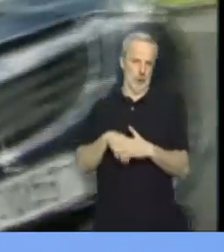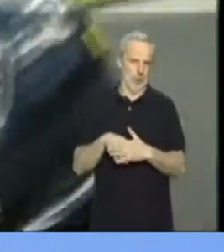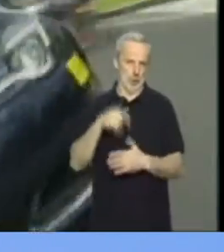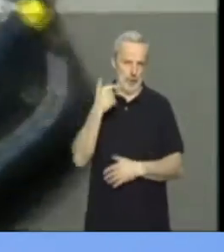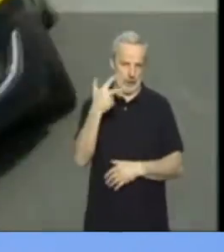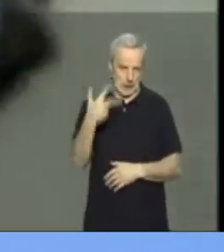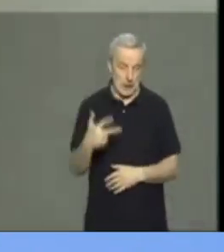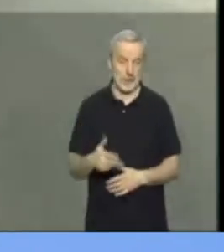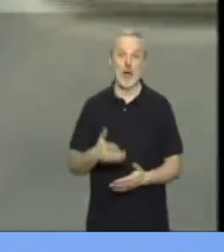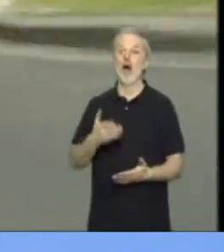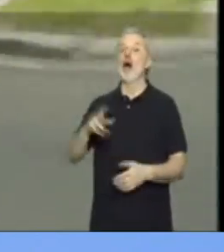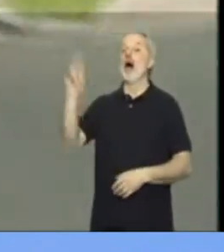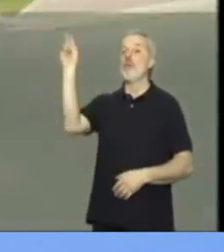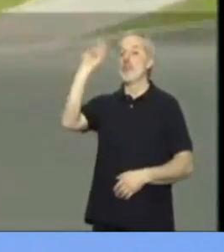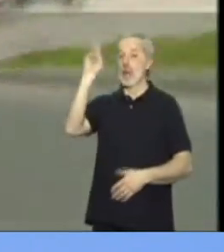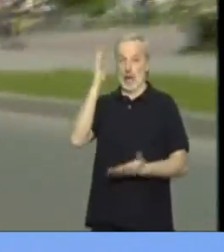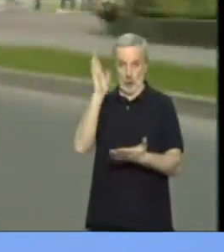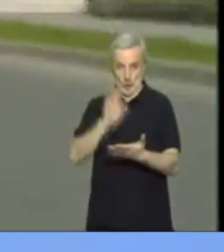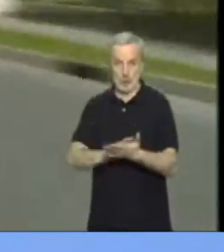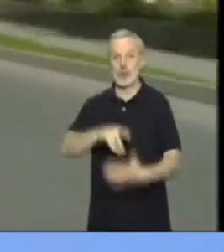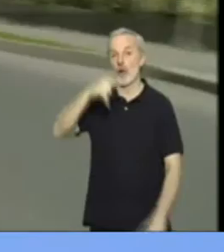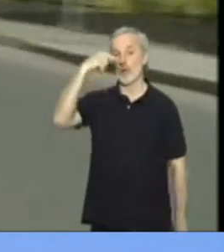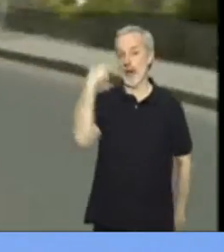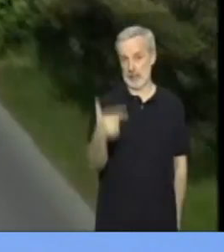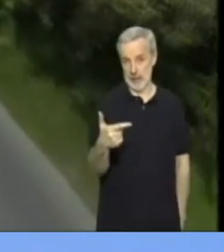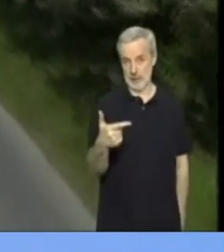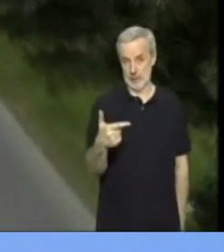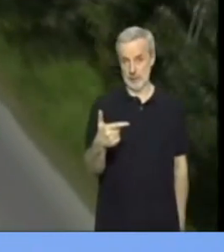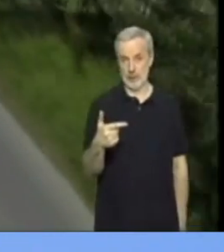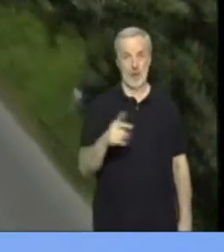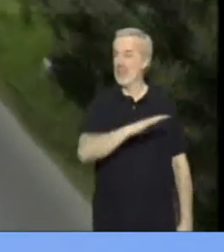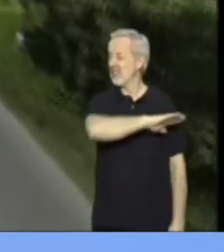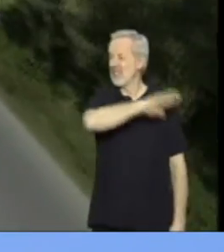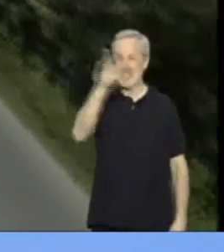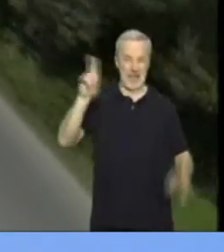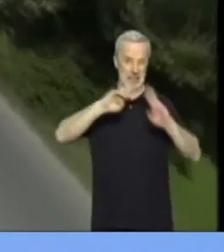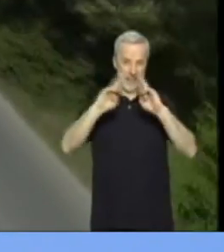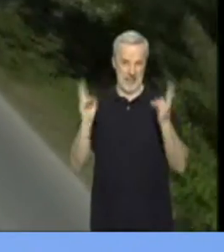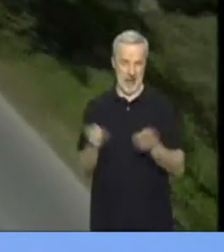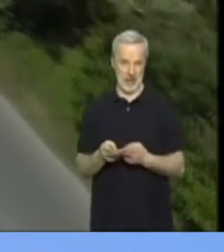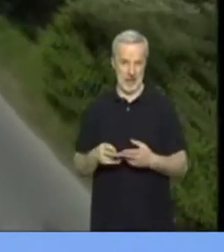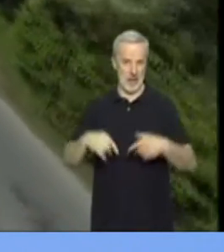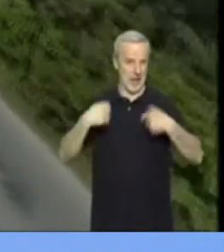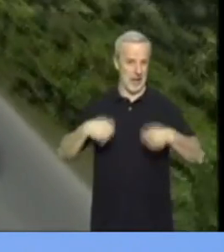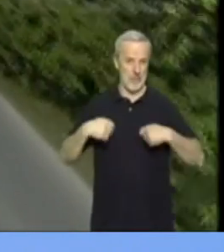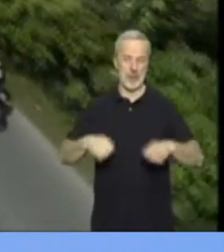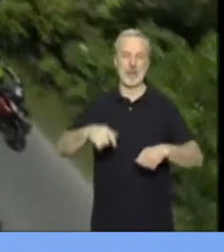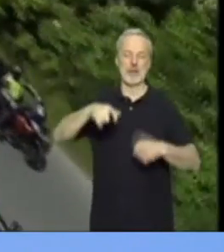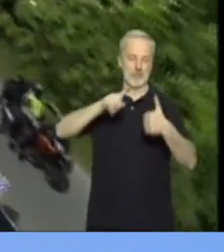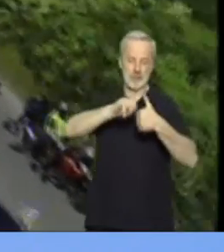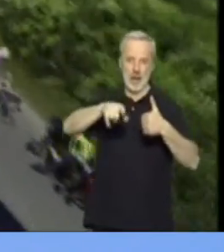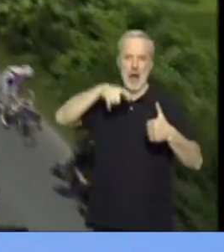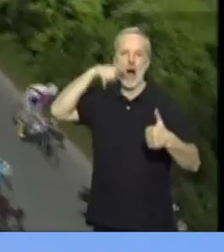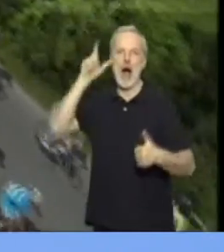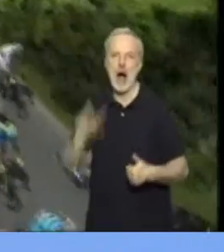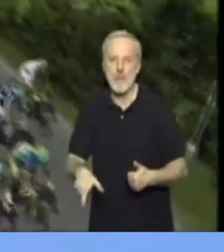máme v tuto chvíli už potvrzených zhruba 20 týmů z celého světa, jde o reprezentace